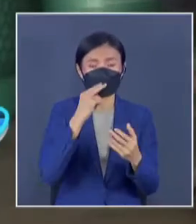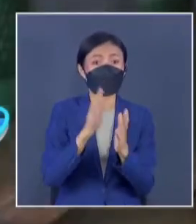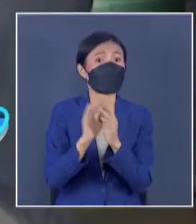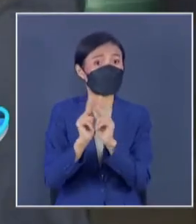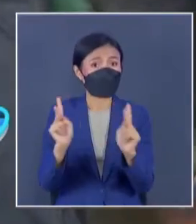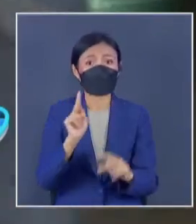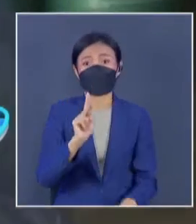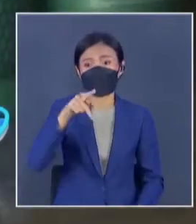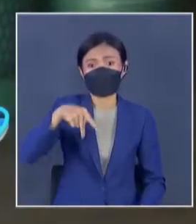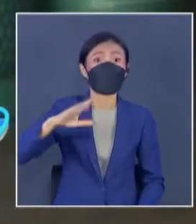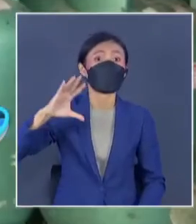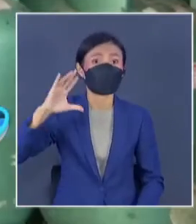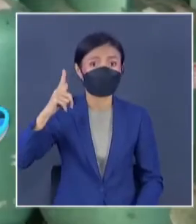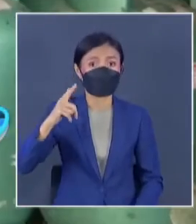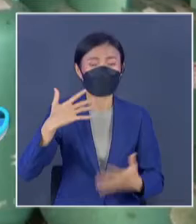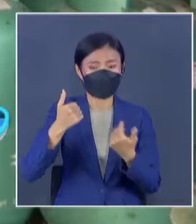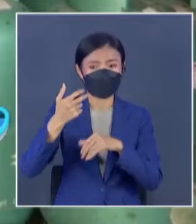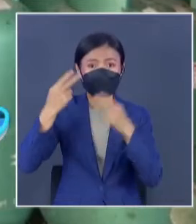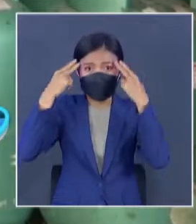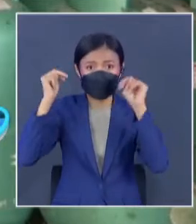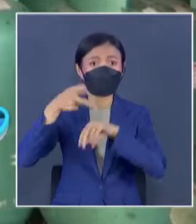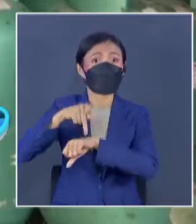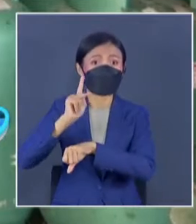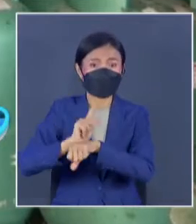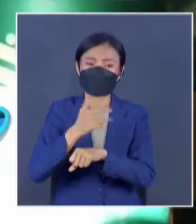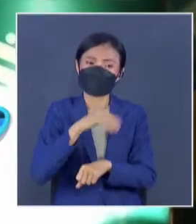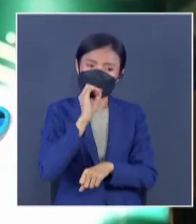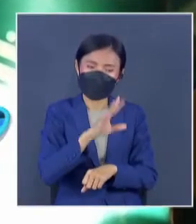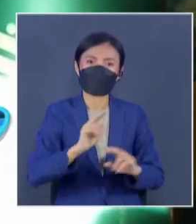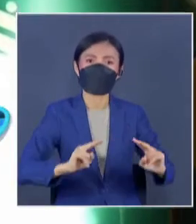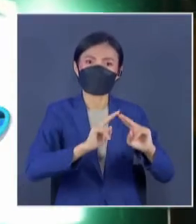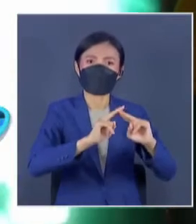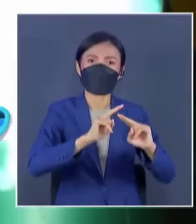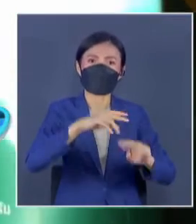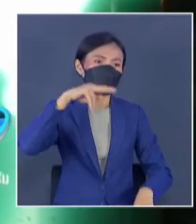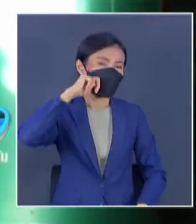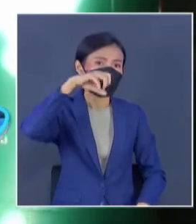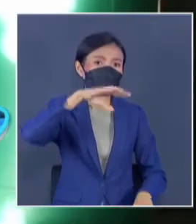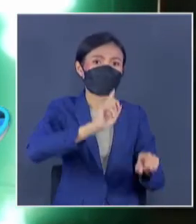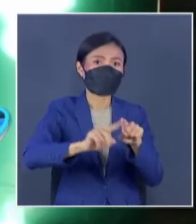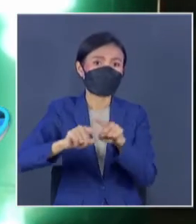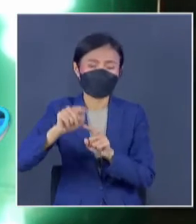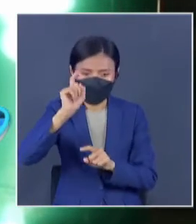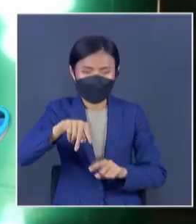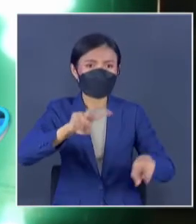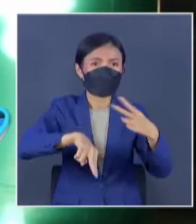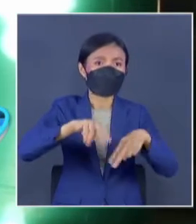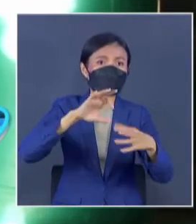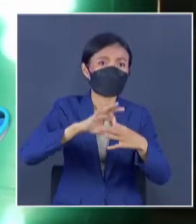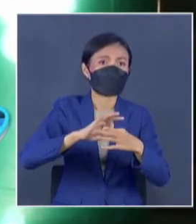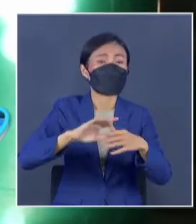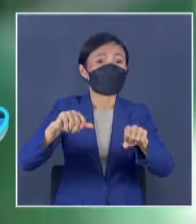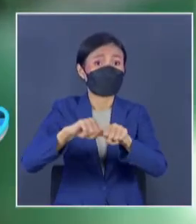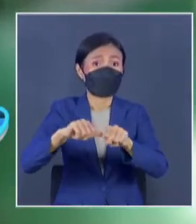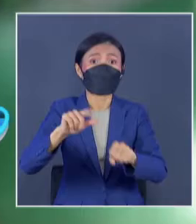ายกรัฐมนตรีเป็นประธานได้กำชับให้กระทรวงพลังงานหาแนวทางดูแลราคาพลังงานและก๊าซธรรมชาติเหลวหรือว่า